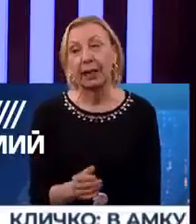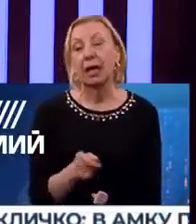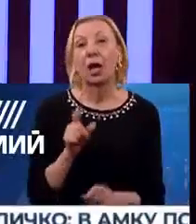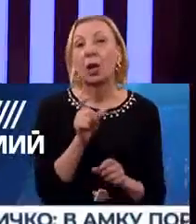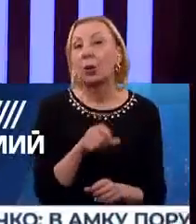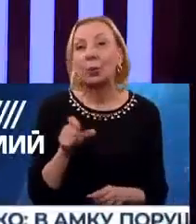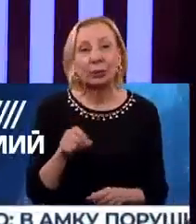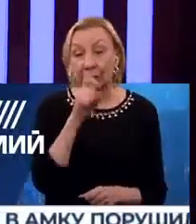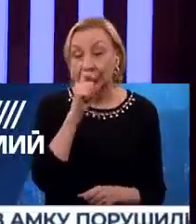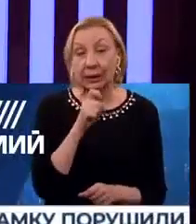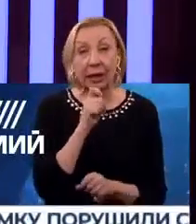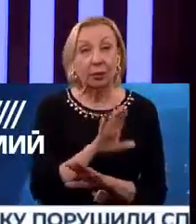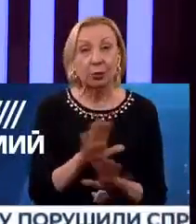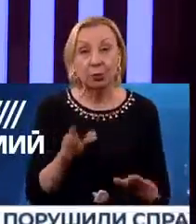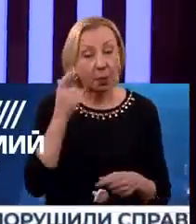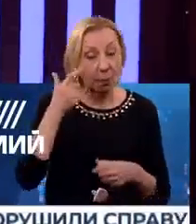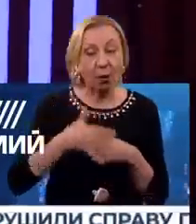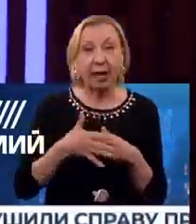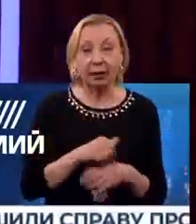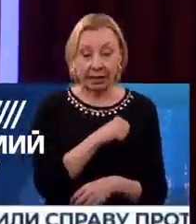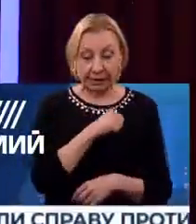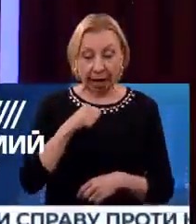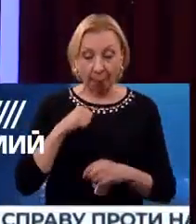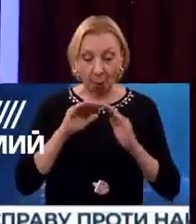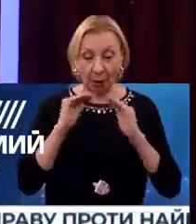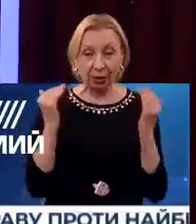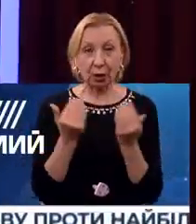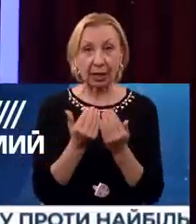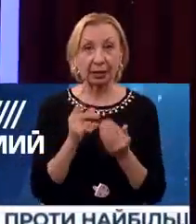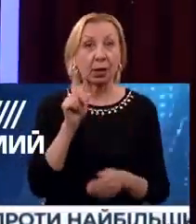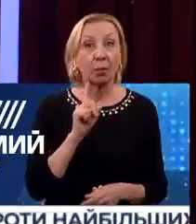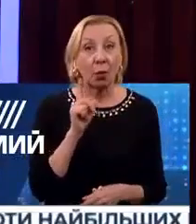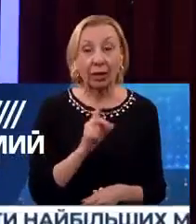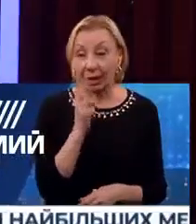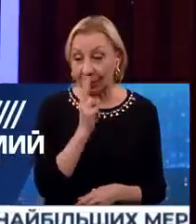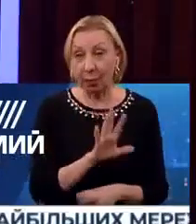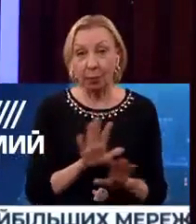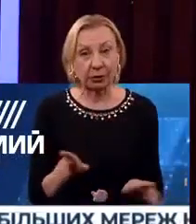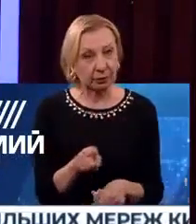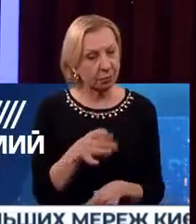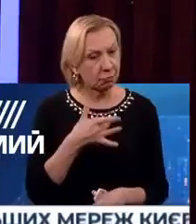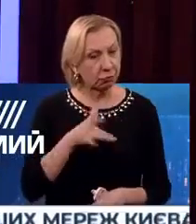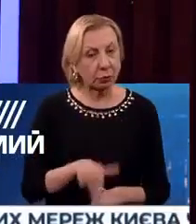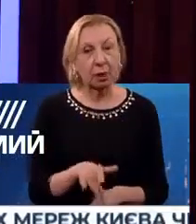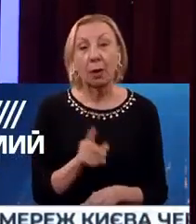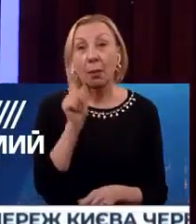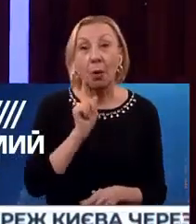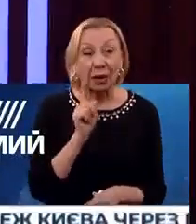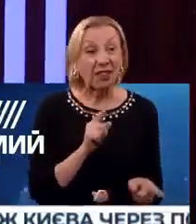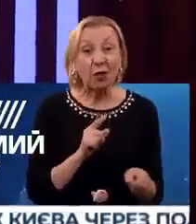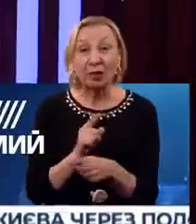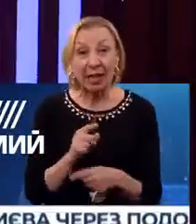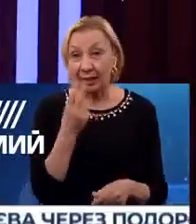не розуміють поняття самоізоляції. Отже, допоки не побачать, така дуже жорстка фраза, допоки